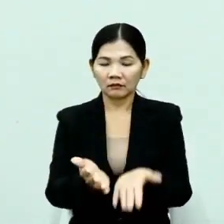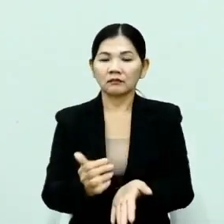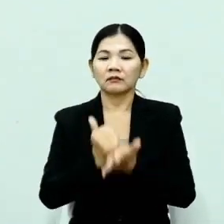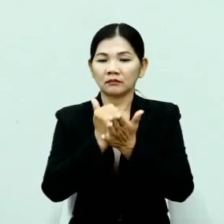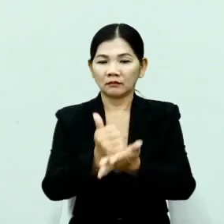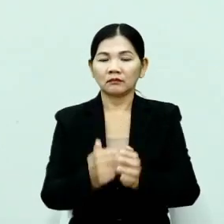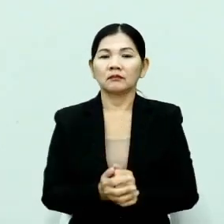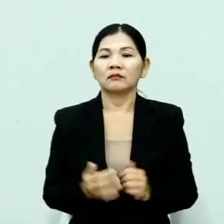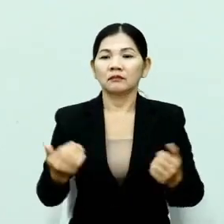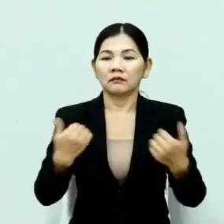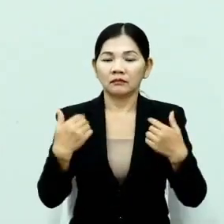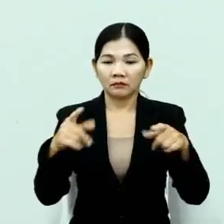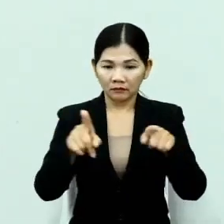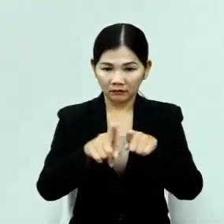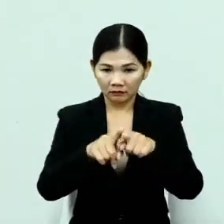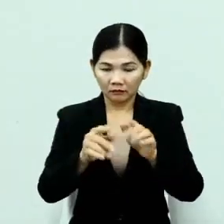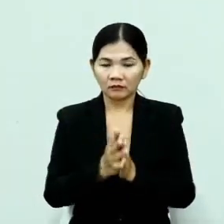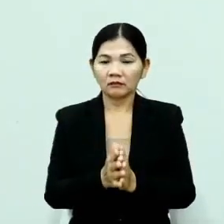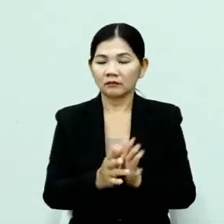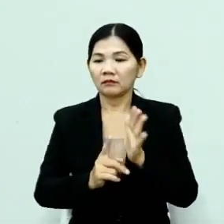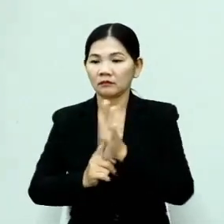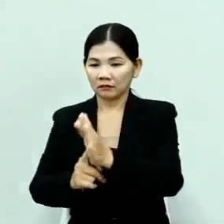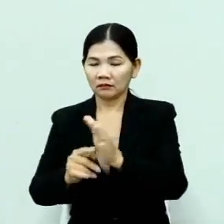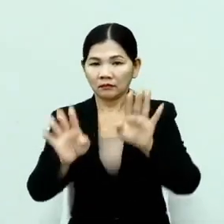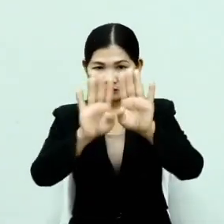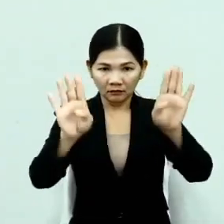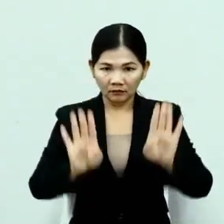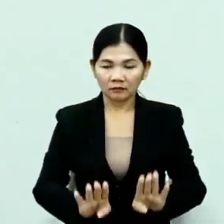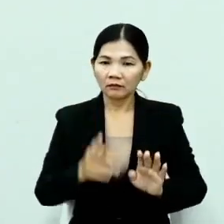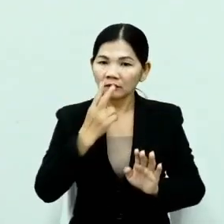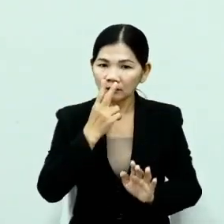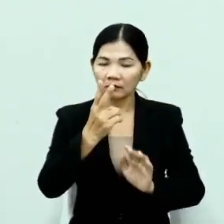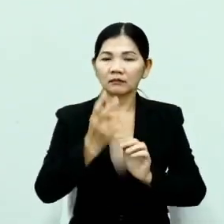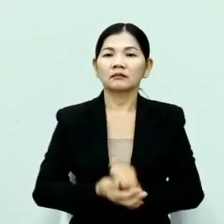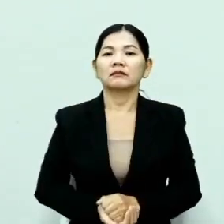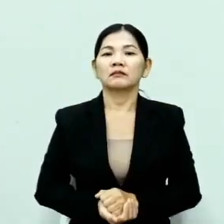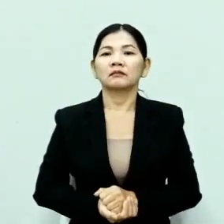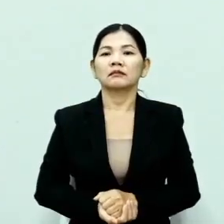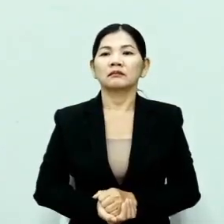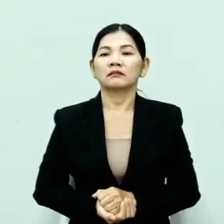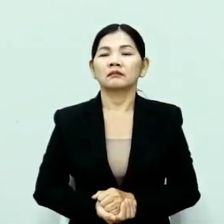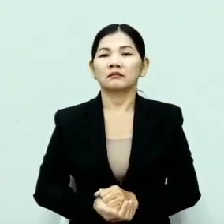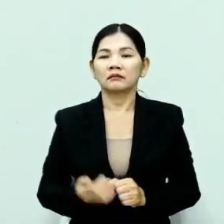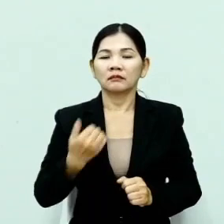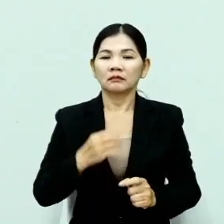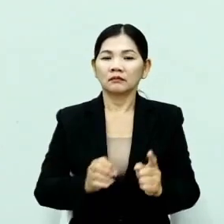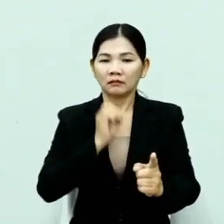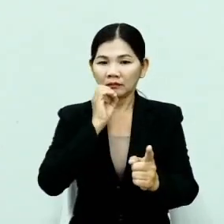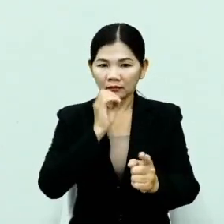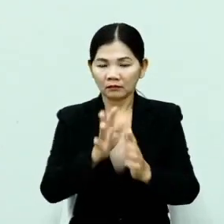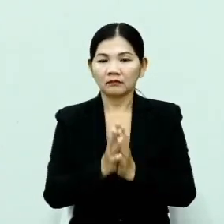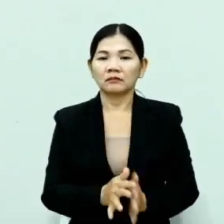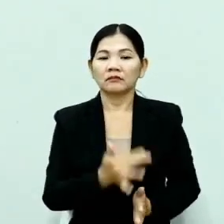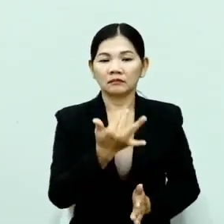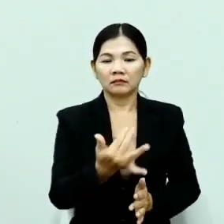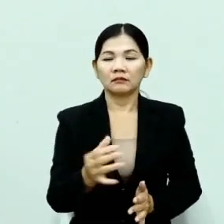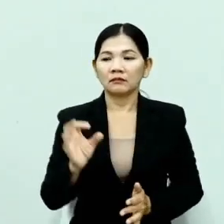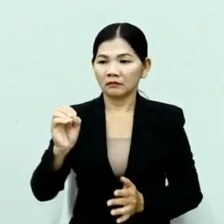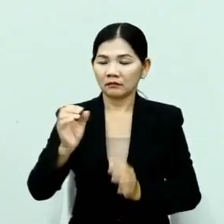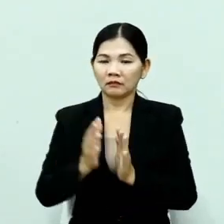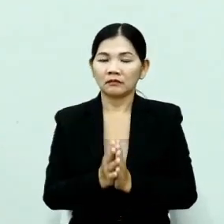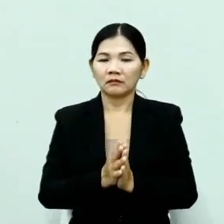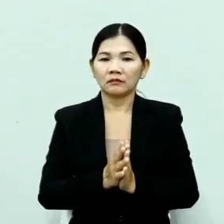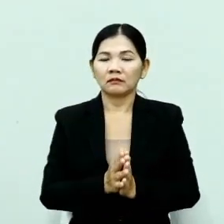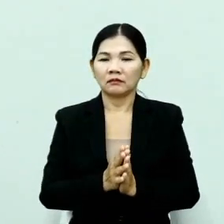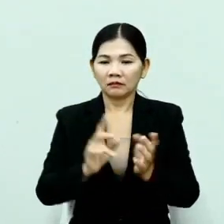nồi rộng bỏ con. Có đôi rục hiếp đa nẹ cừu bằng hành con nơi lực đá. Cái đá khền. Chà nẹ cừu bạp tùm bó một đồng thiết. Cứ tùm bó tì chật sập lệch